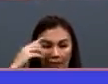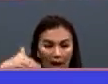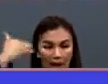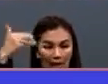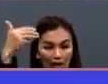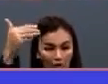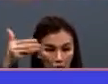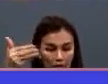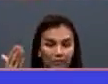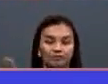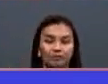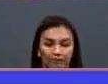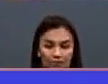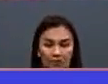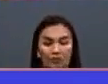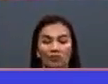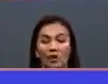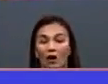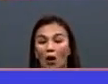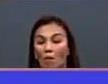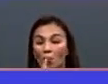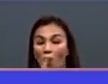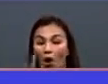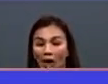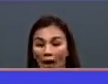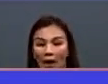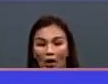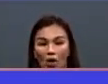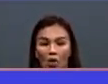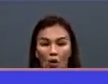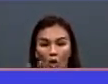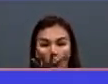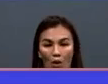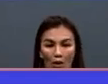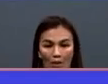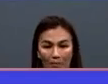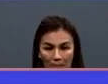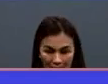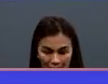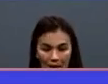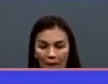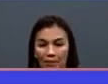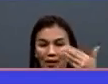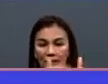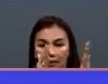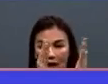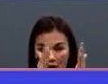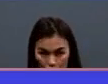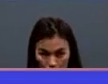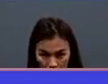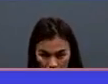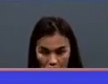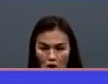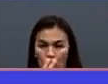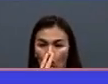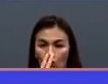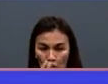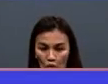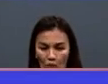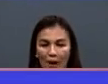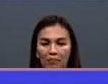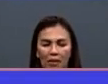ได้รับมอบใช่มจากท่านนายกนะคะให้เป็นประธานในพิธีเปิดงานแถลงวิสัยทัศน์เตรียมทัพกำลังคนสร้าง